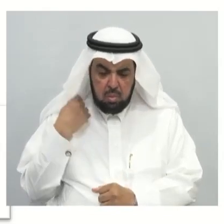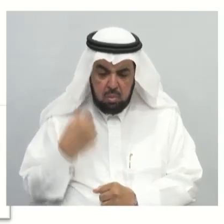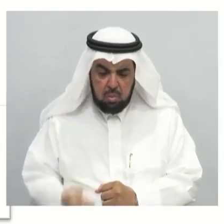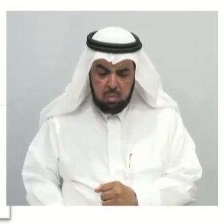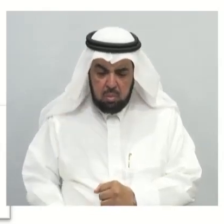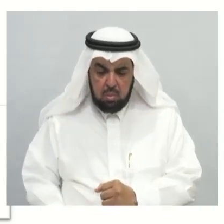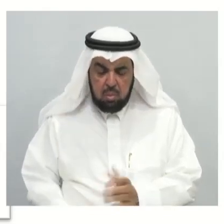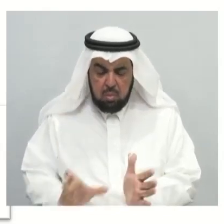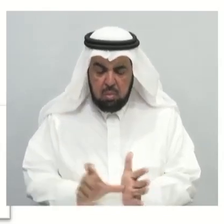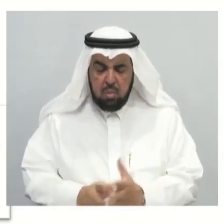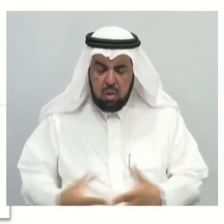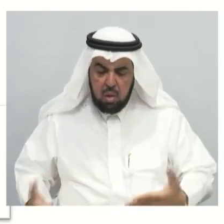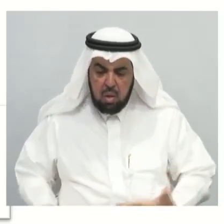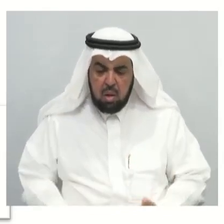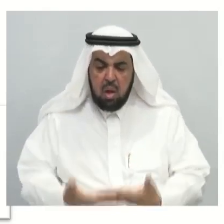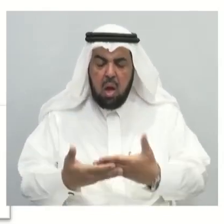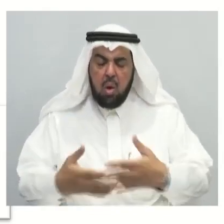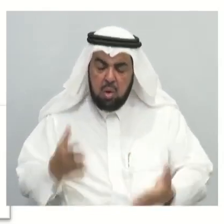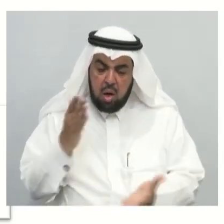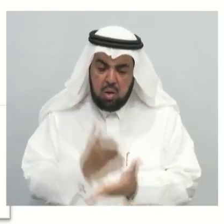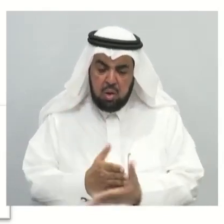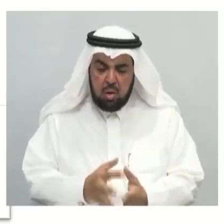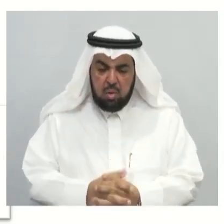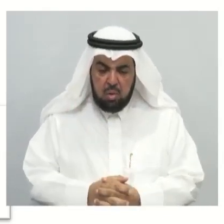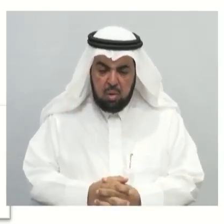ايضا منظمه التعاون